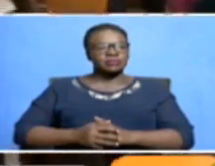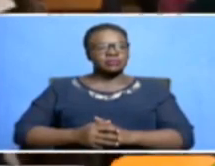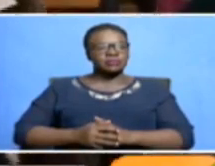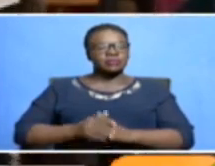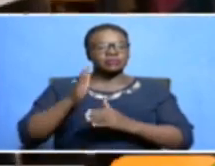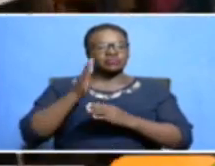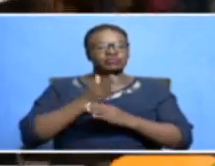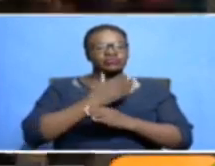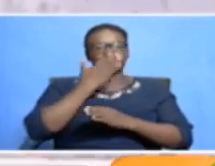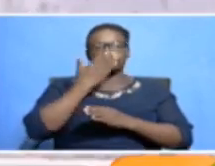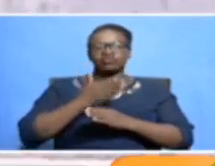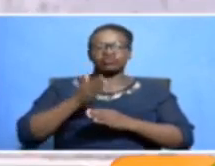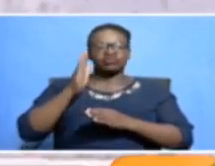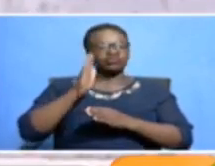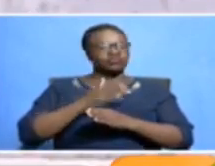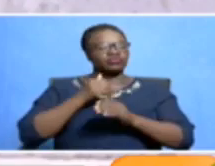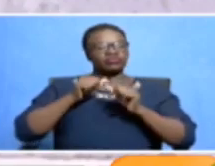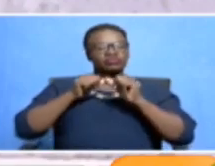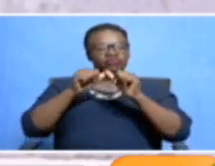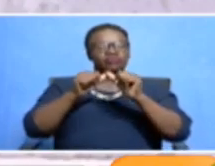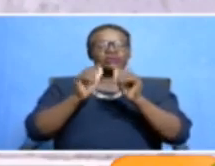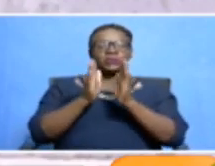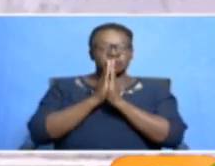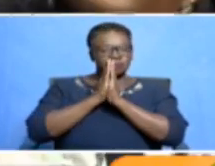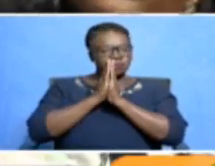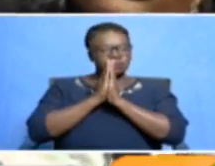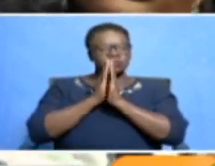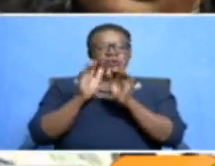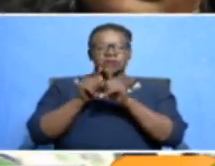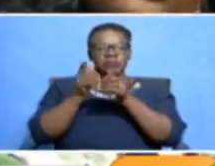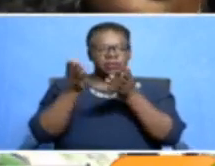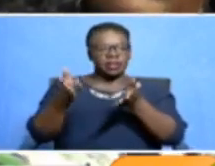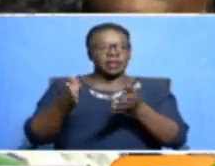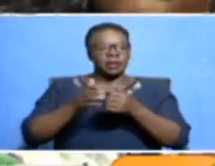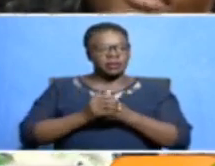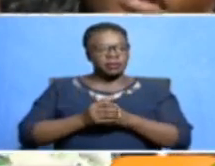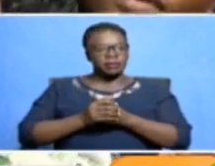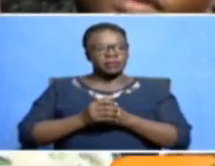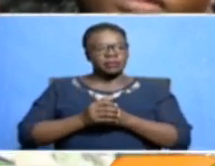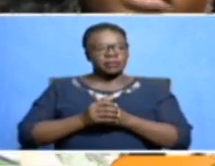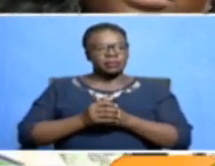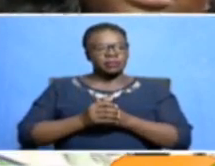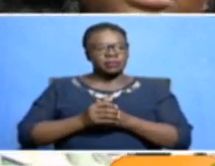Nyimbo zikisheheni na maombi pia yakisikika.